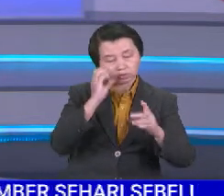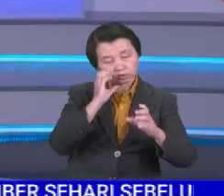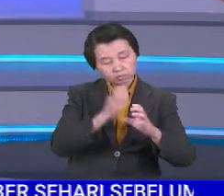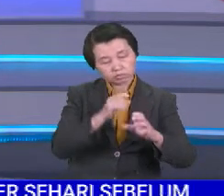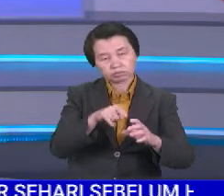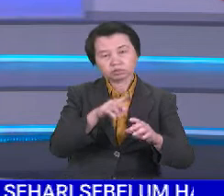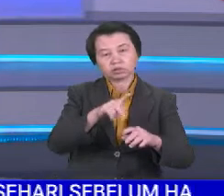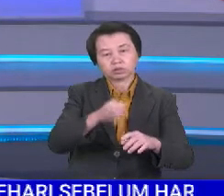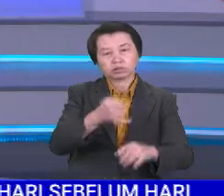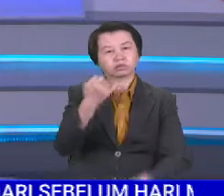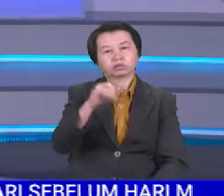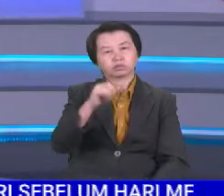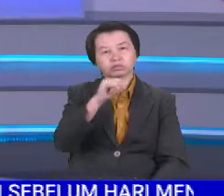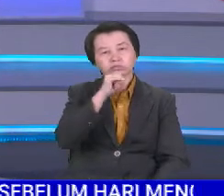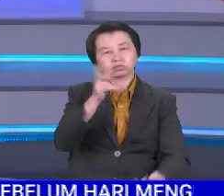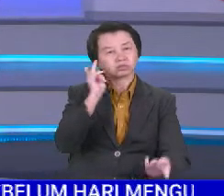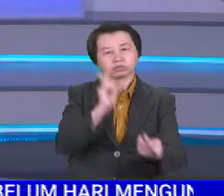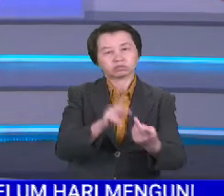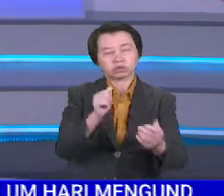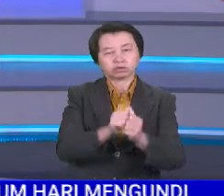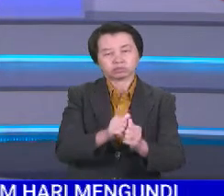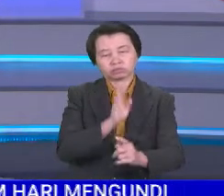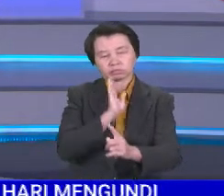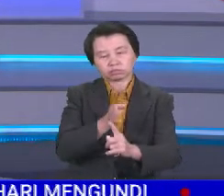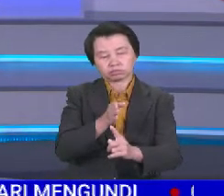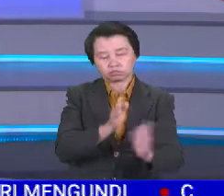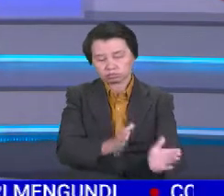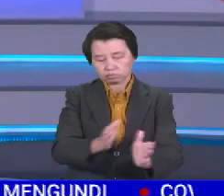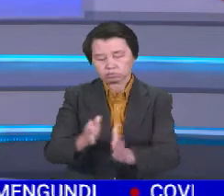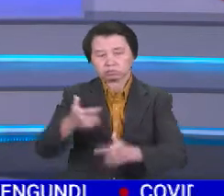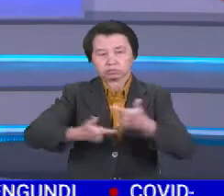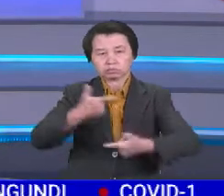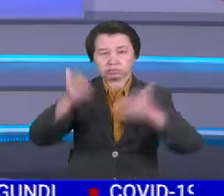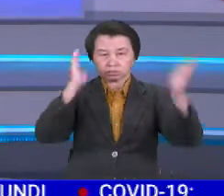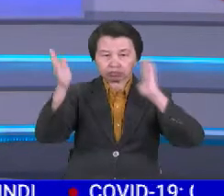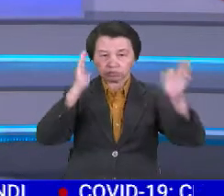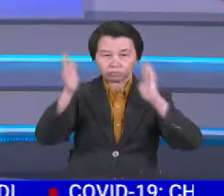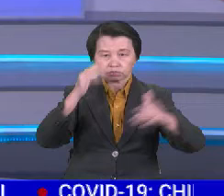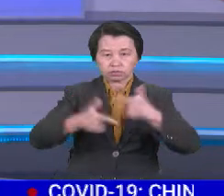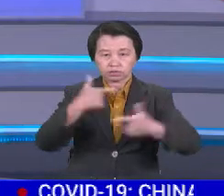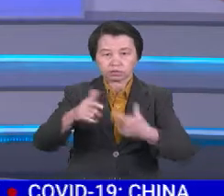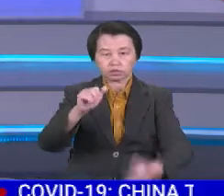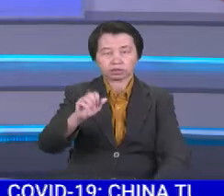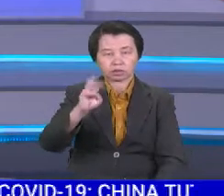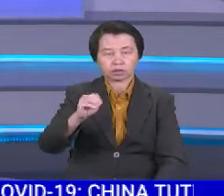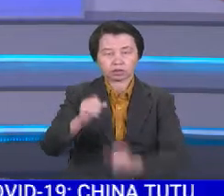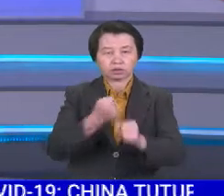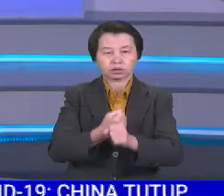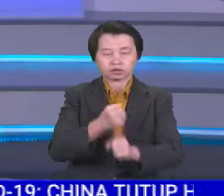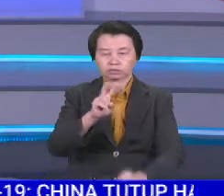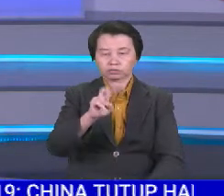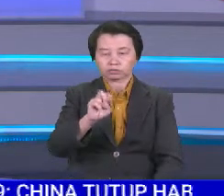yang dilihat tidak lagi bersesuaian dengan hal itu juga penstrukturan Liga Malaysia Liga m pada tahun